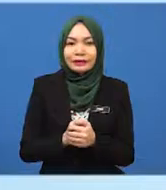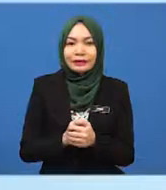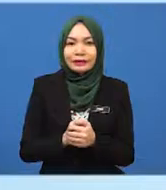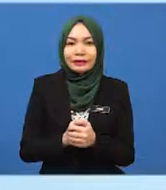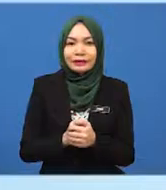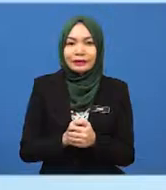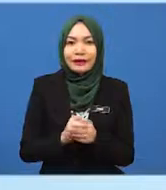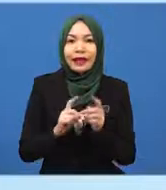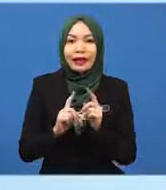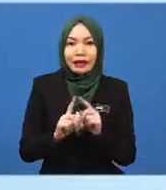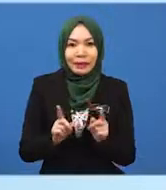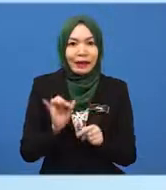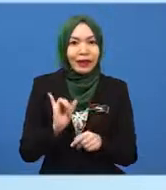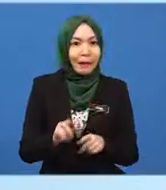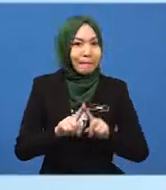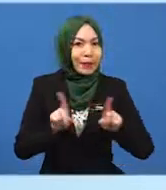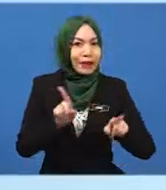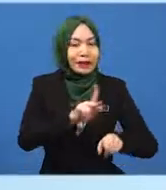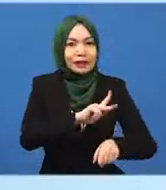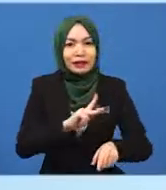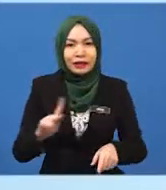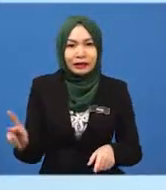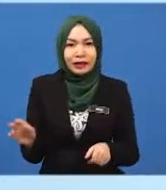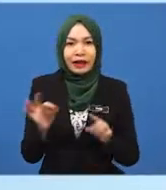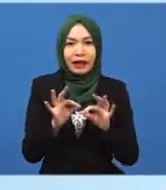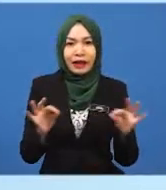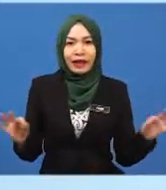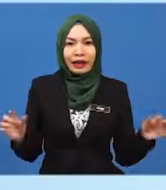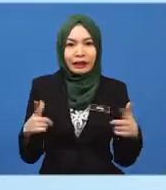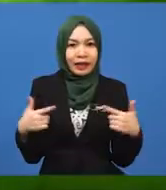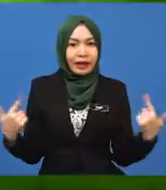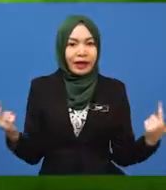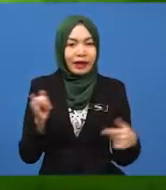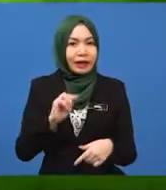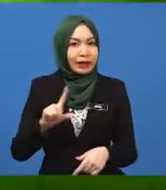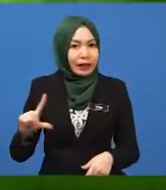Namun, yang membezakan dengan frasa-frasa lain ialah